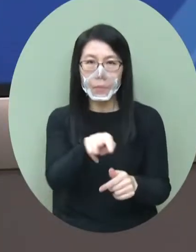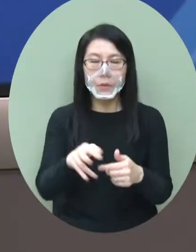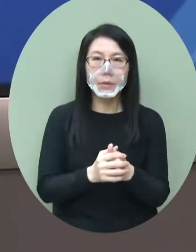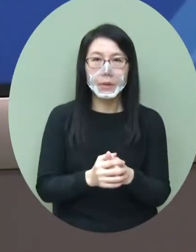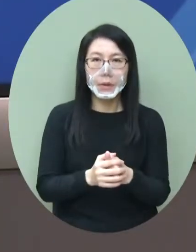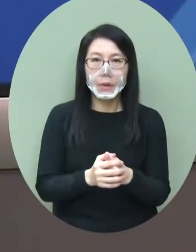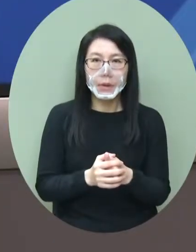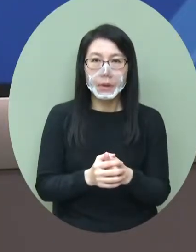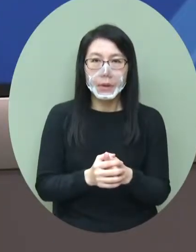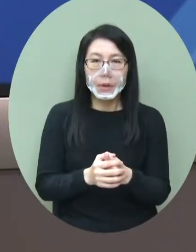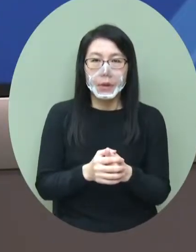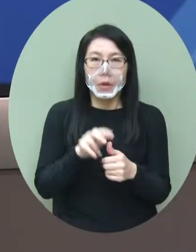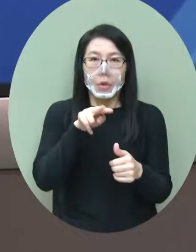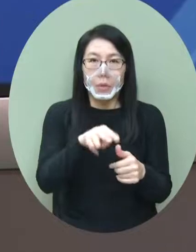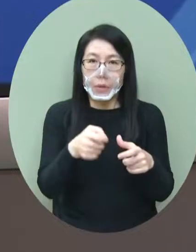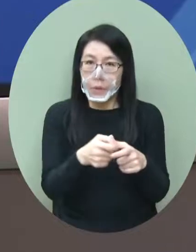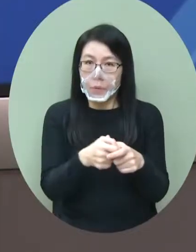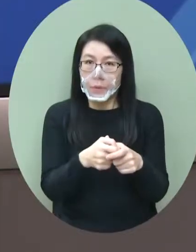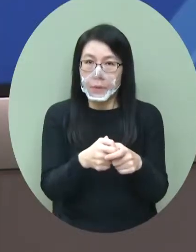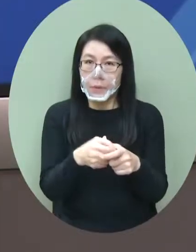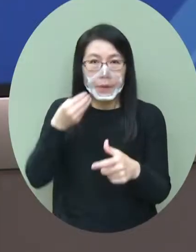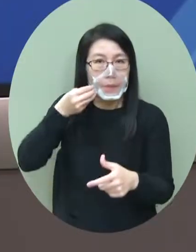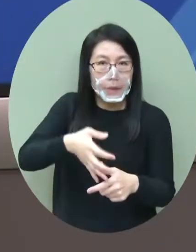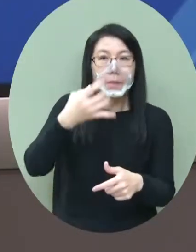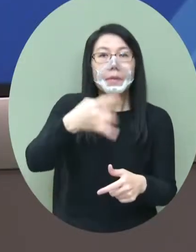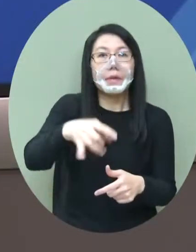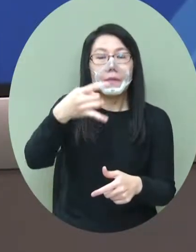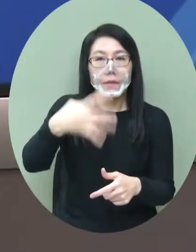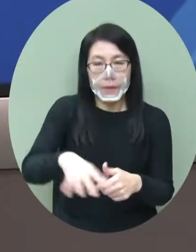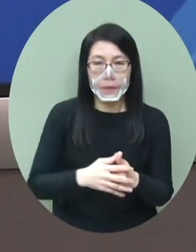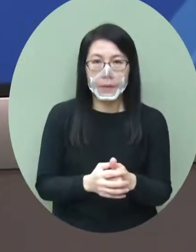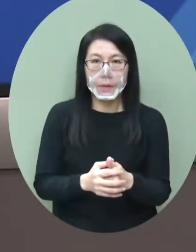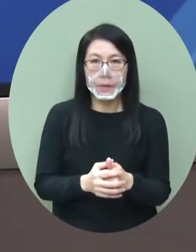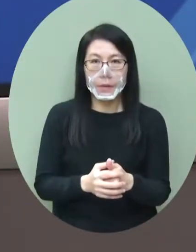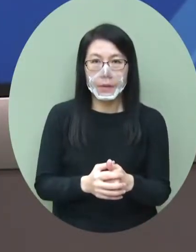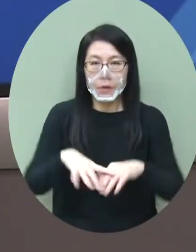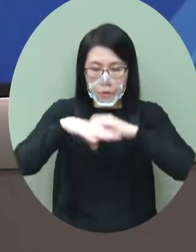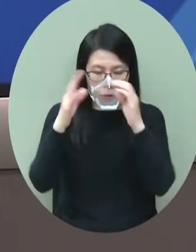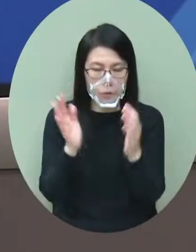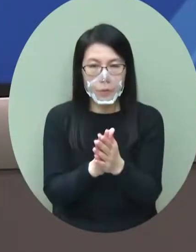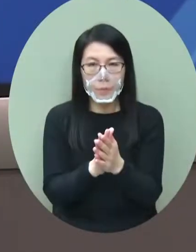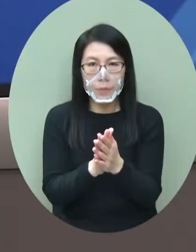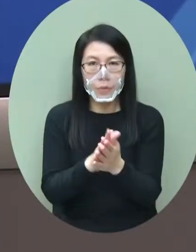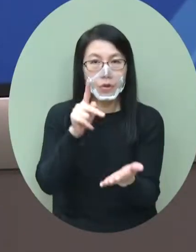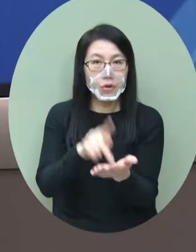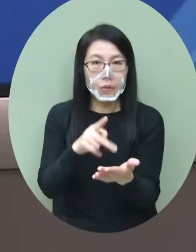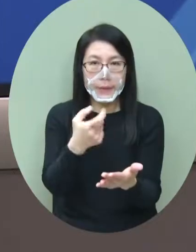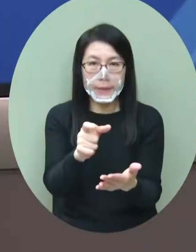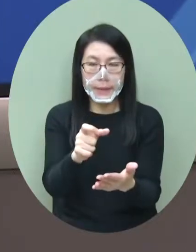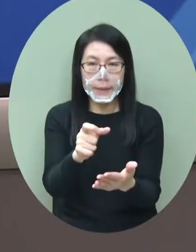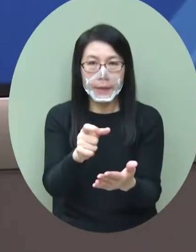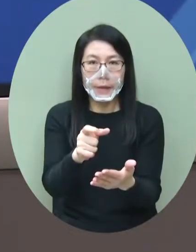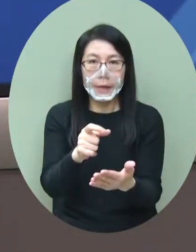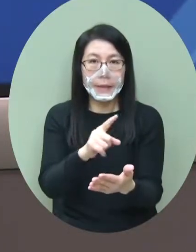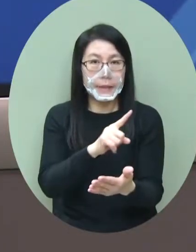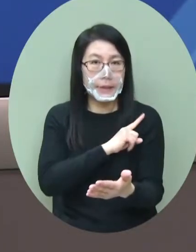管理这个公司是免费，它基本上是他们就是支付了租